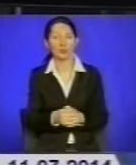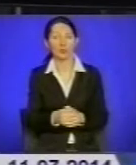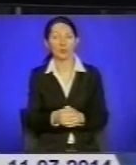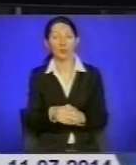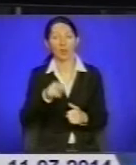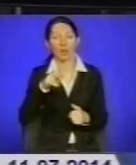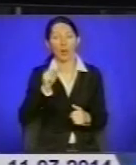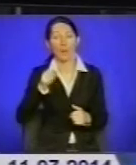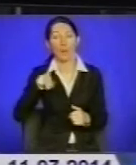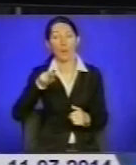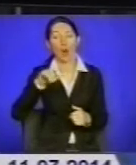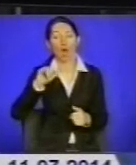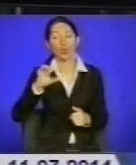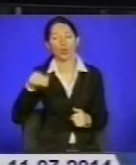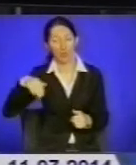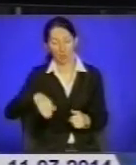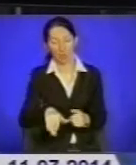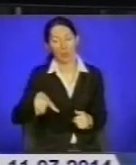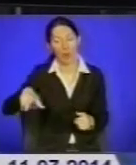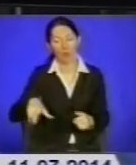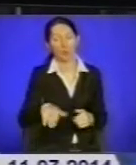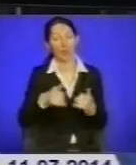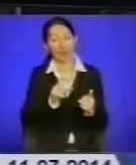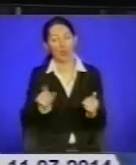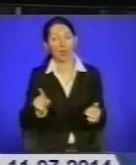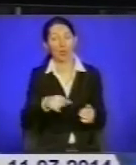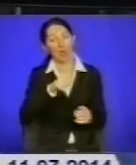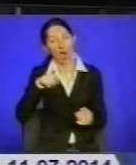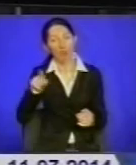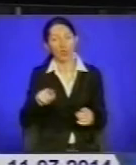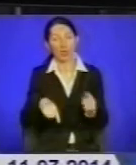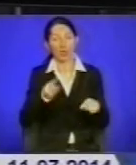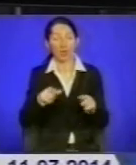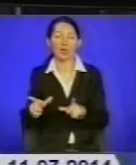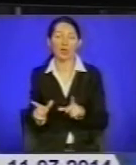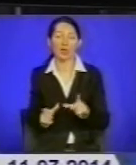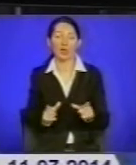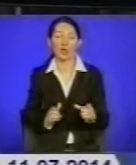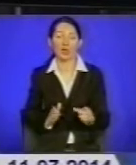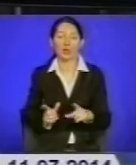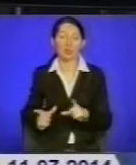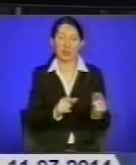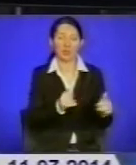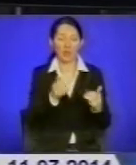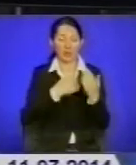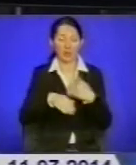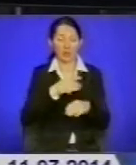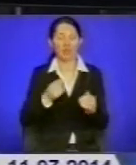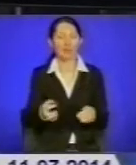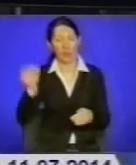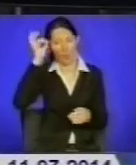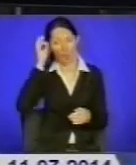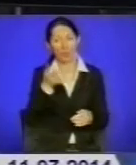Пандуси для людей чи для галочки? Деякі спеціальні заїзди для інвалідів нагадують американські гірки. Чому створення